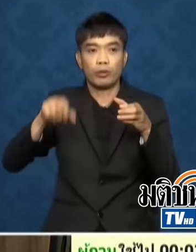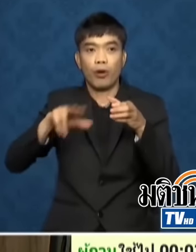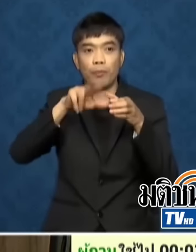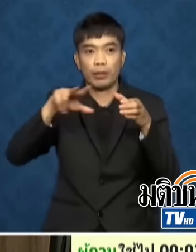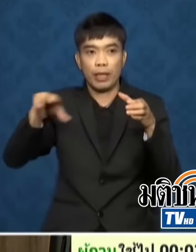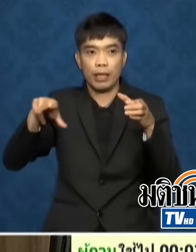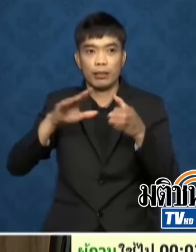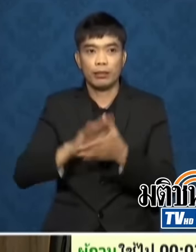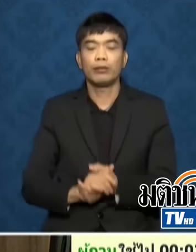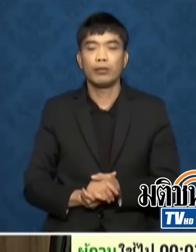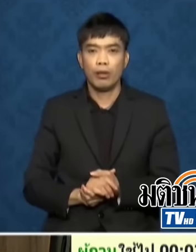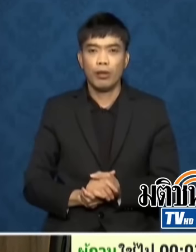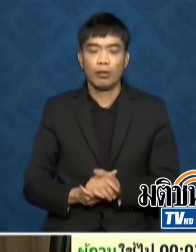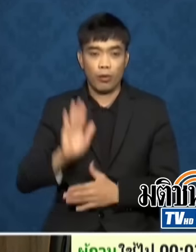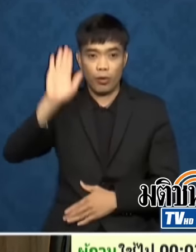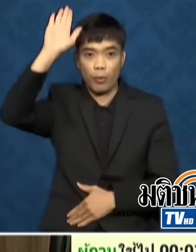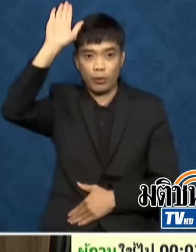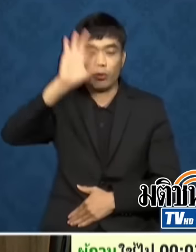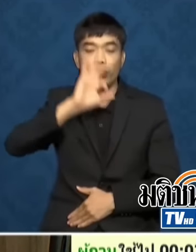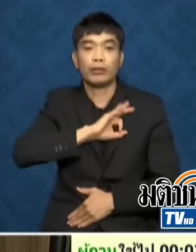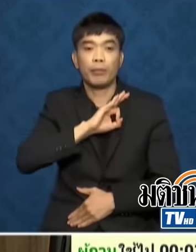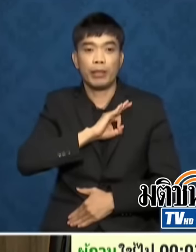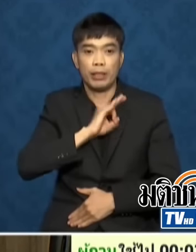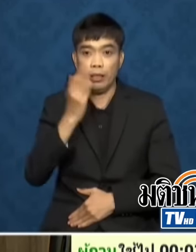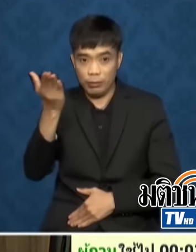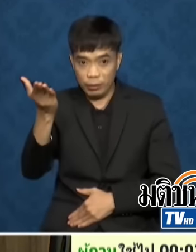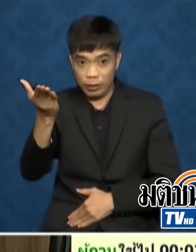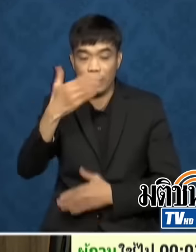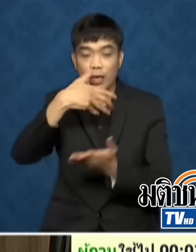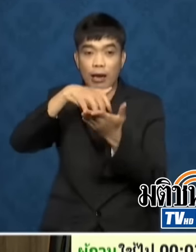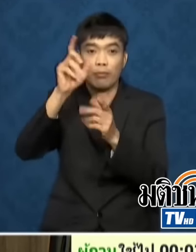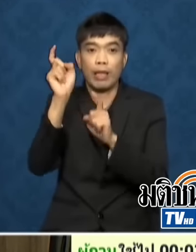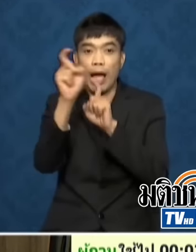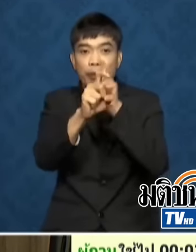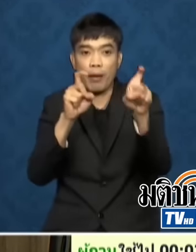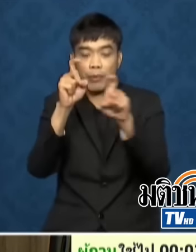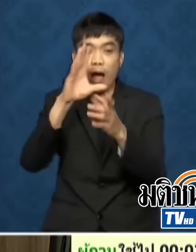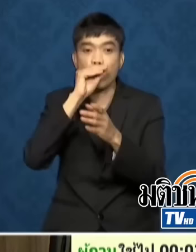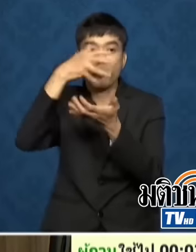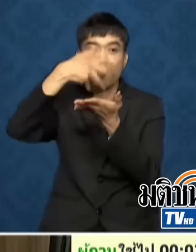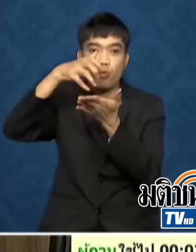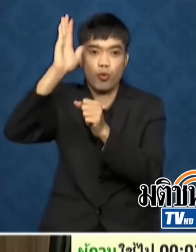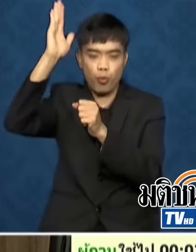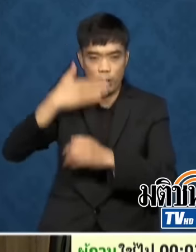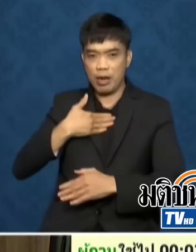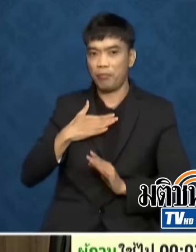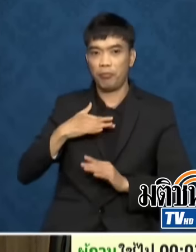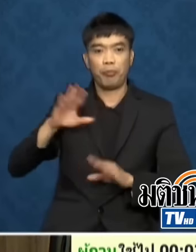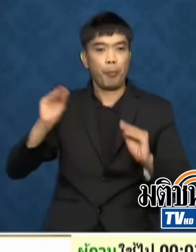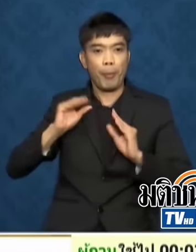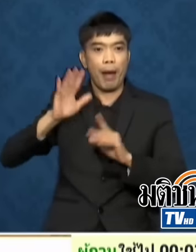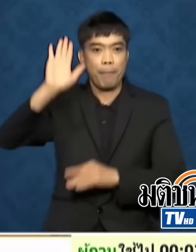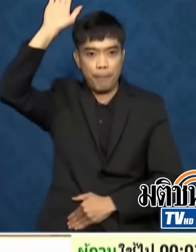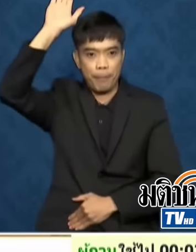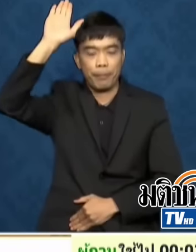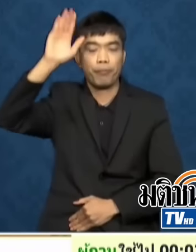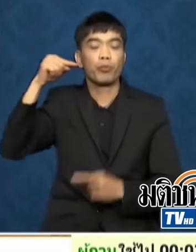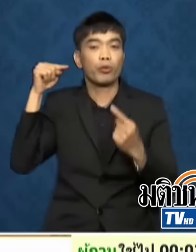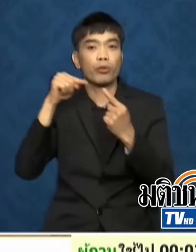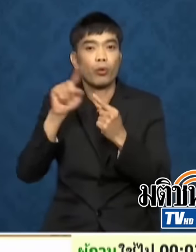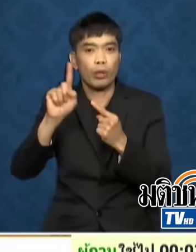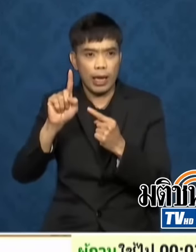ะก็ต้องขอประท้วงสมาชิกที่กำลังตั้งกระทู้ถามวันนี้นะคะว่าในประเด็น